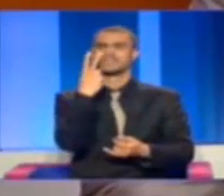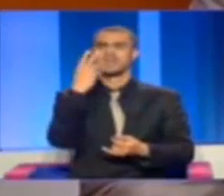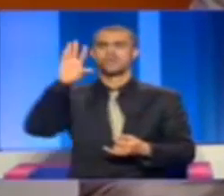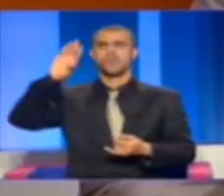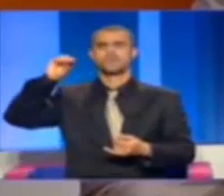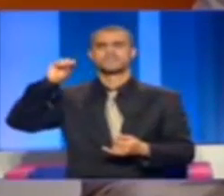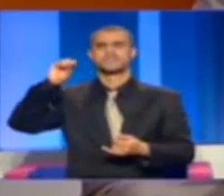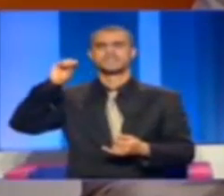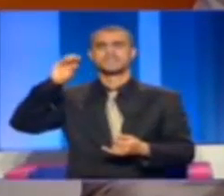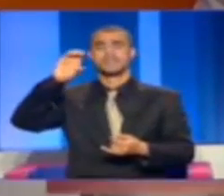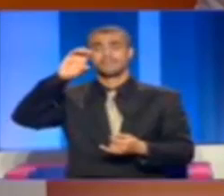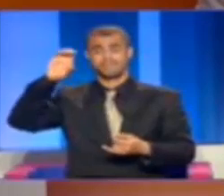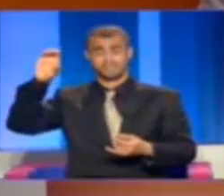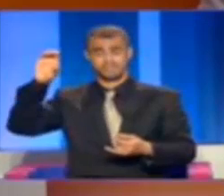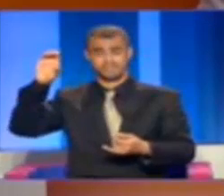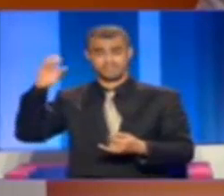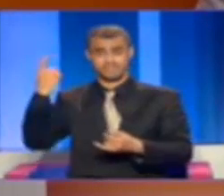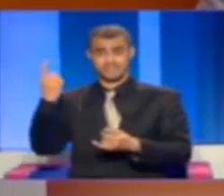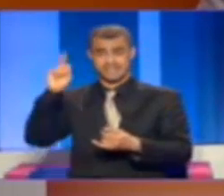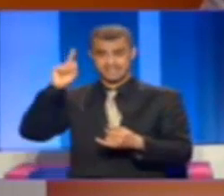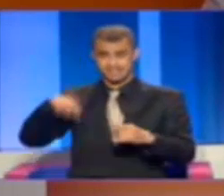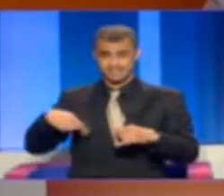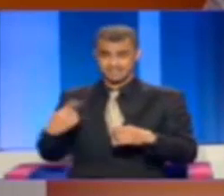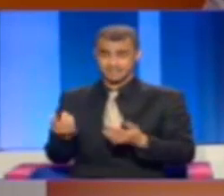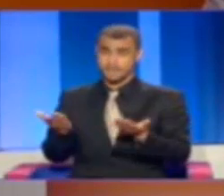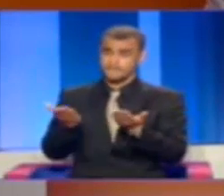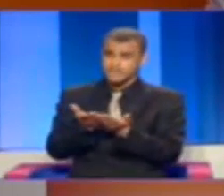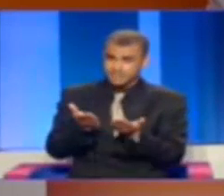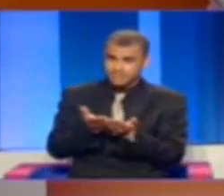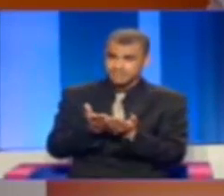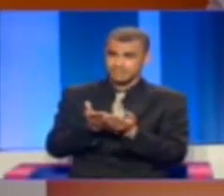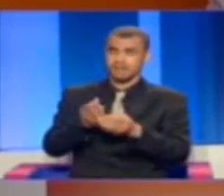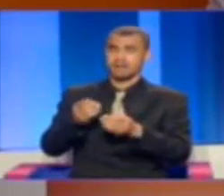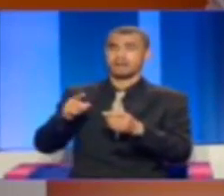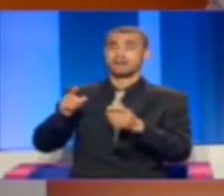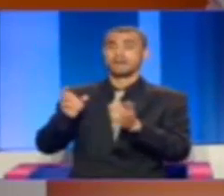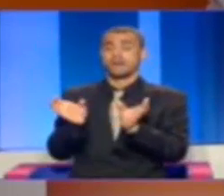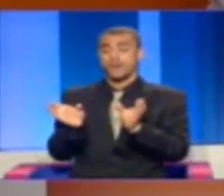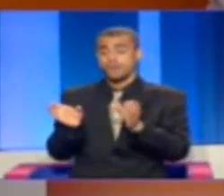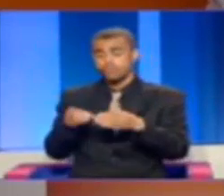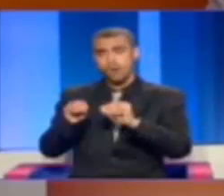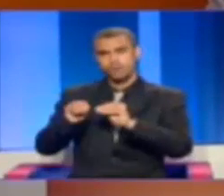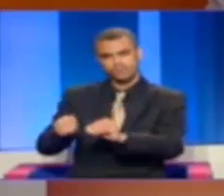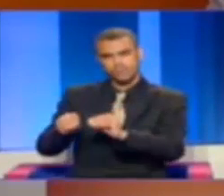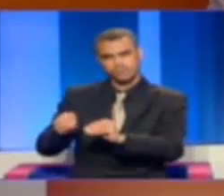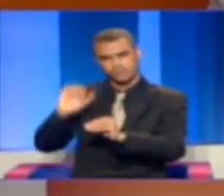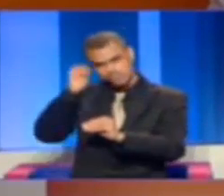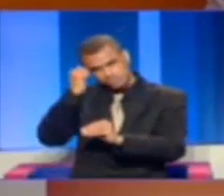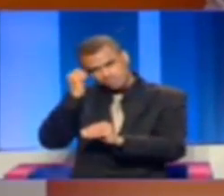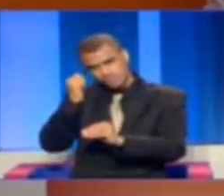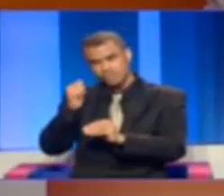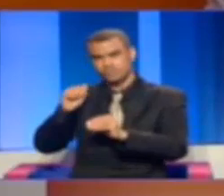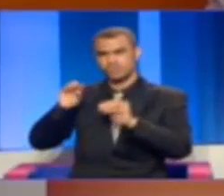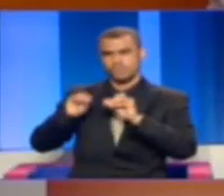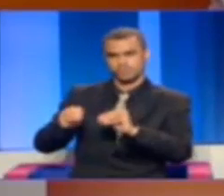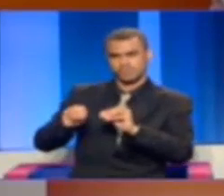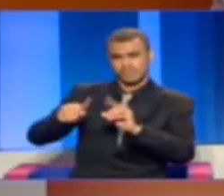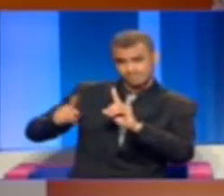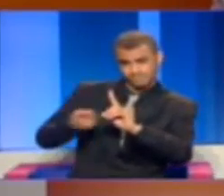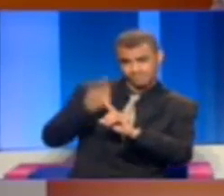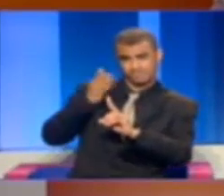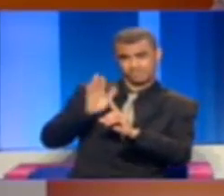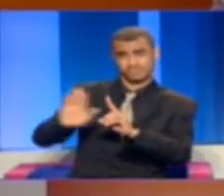طفل في وضعيه اعاقه، انها خصها توجد لهم المؤطرين المكونين بشكل